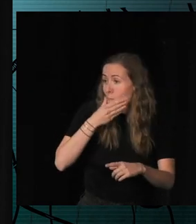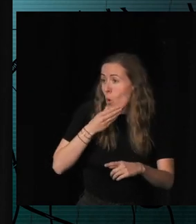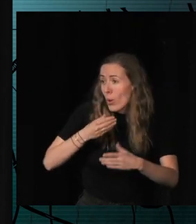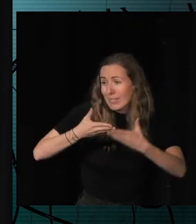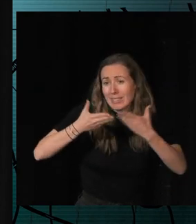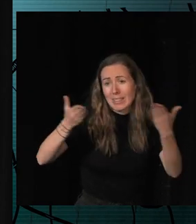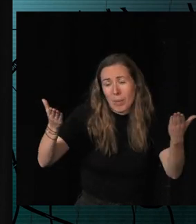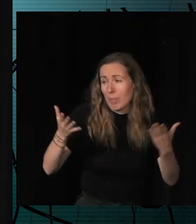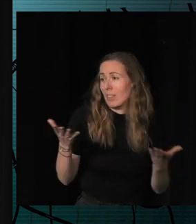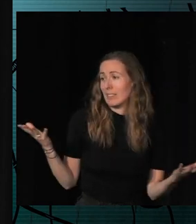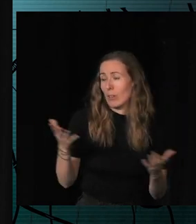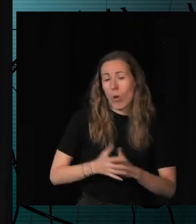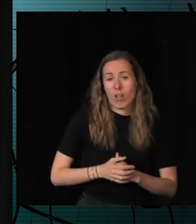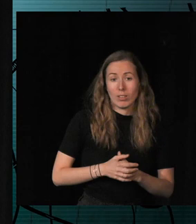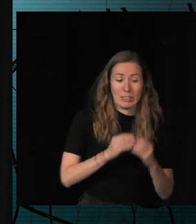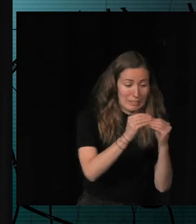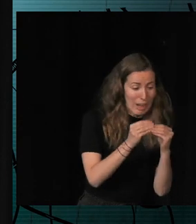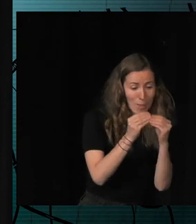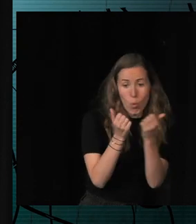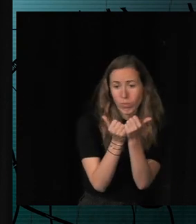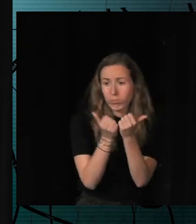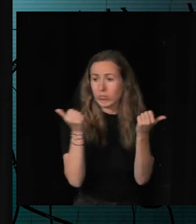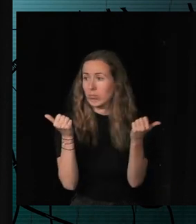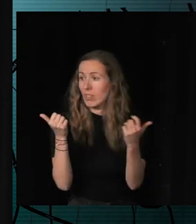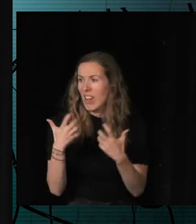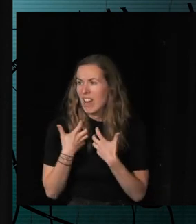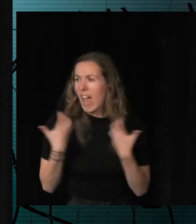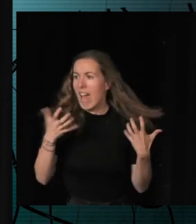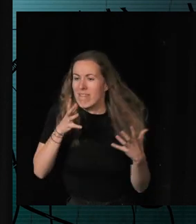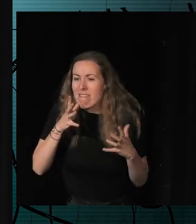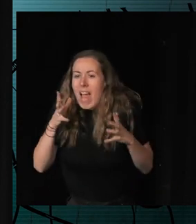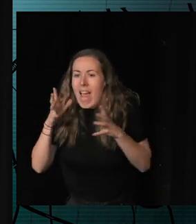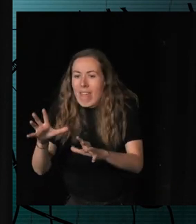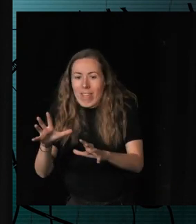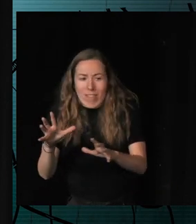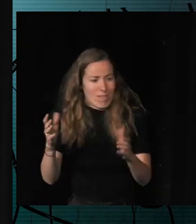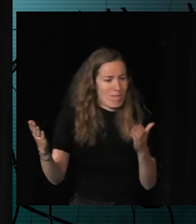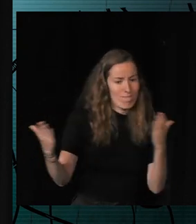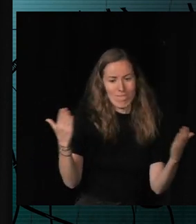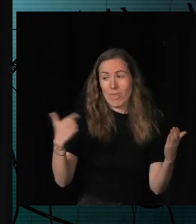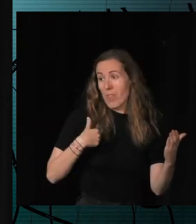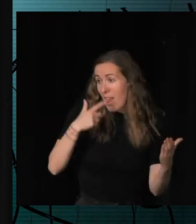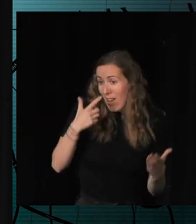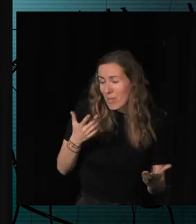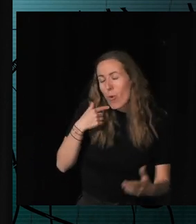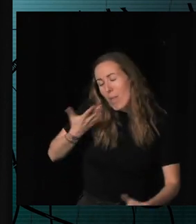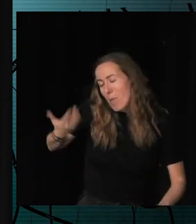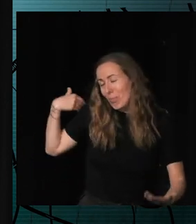de l'amour versus versus la haine et là que j'ai vraiment ressenti encore plus parce que je suis plus intelligent